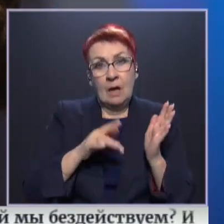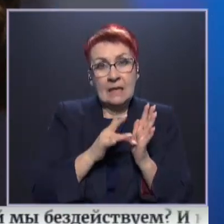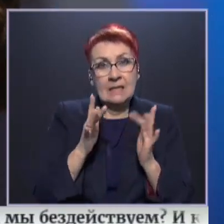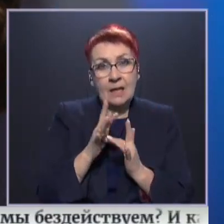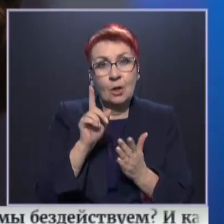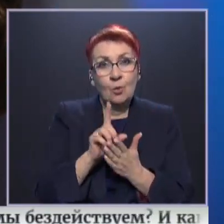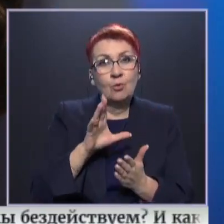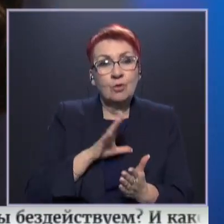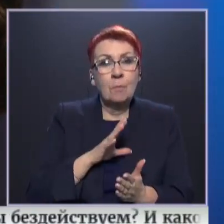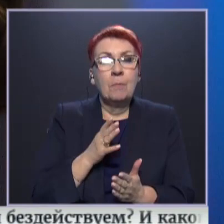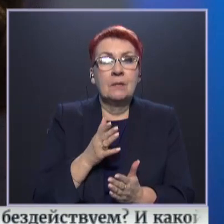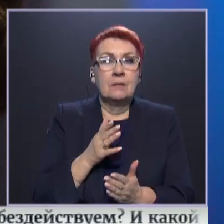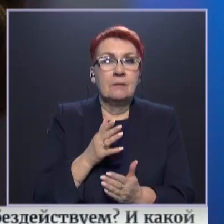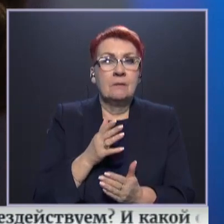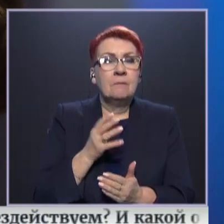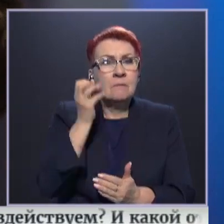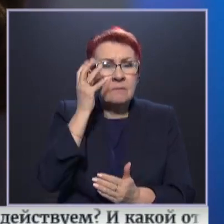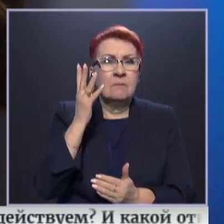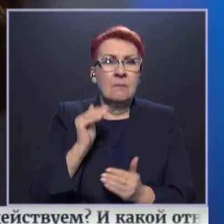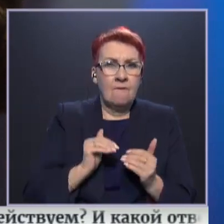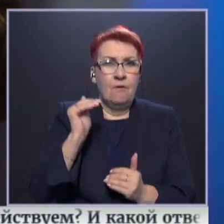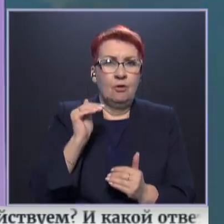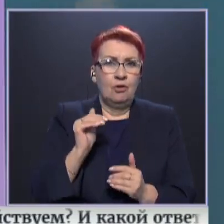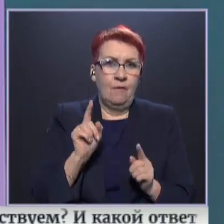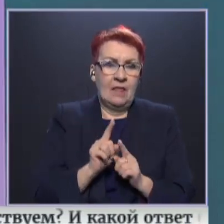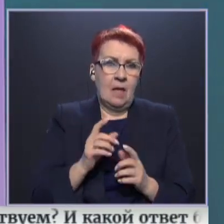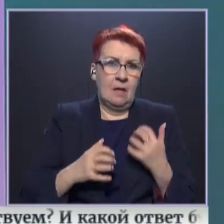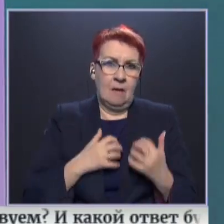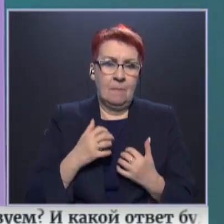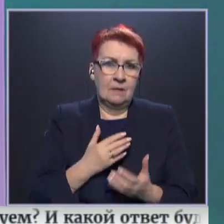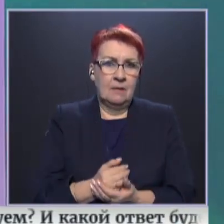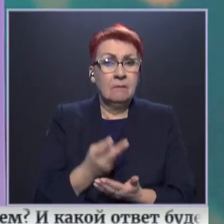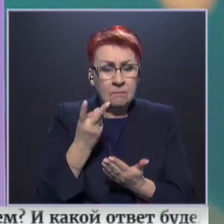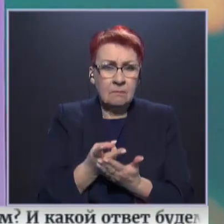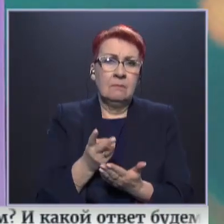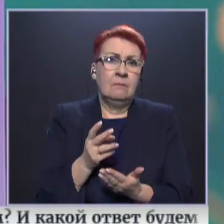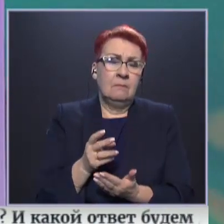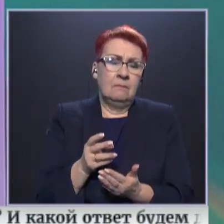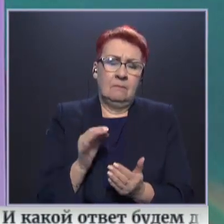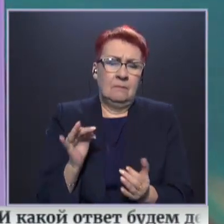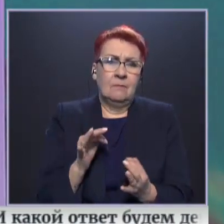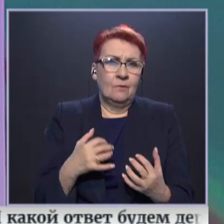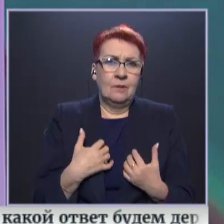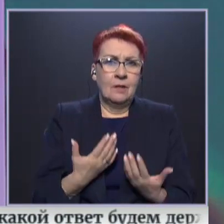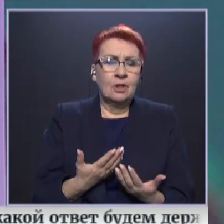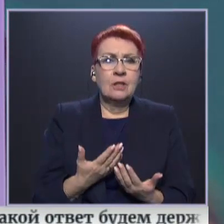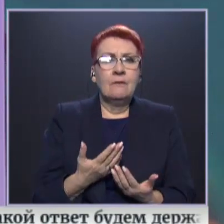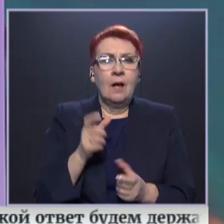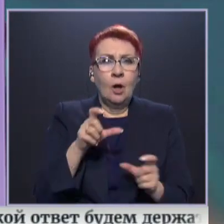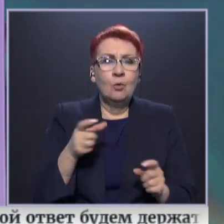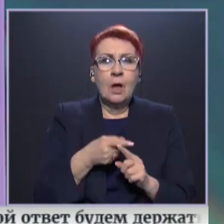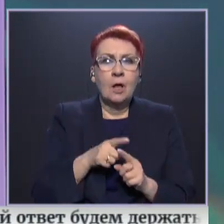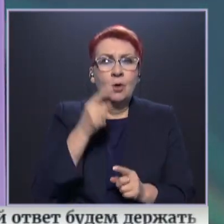быть выше вот этих таких опасений. Это людям, которые не